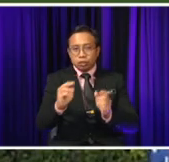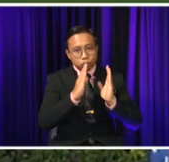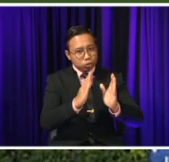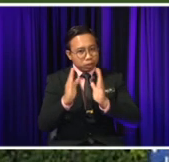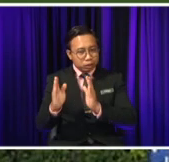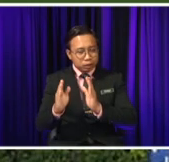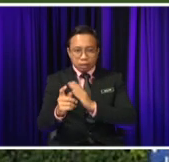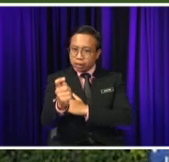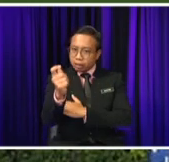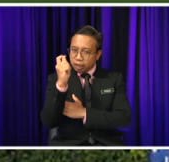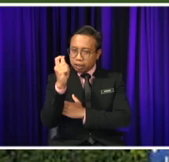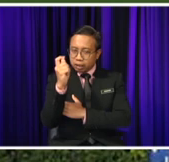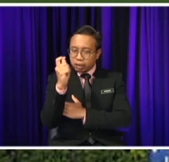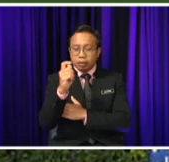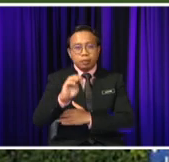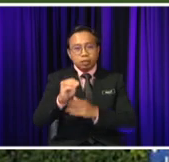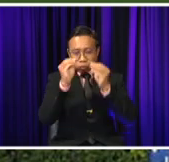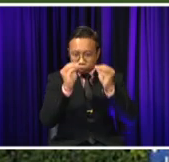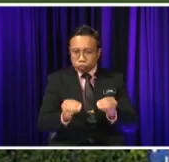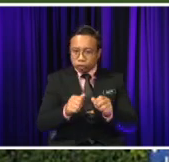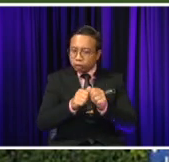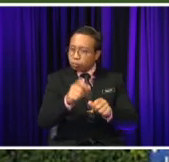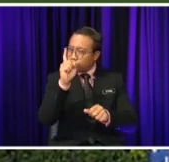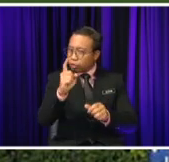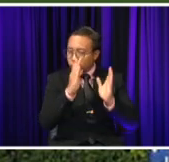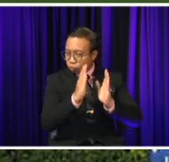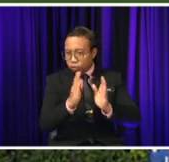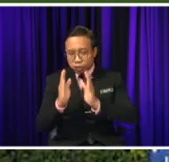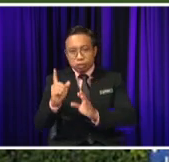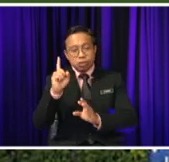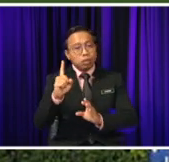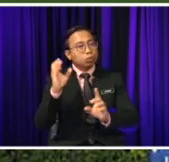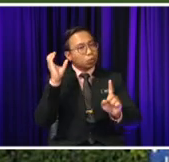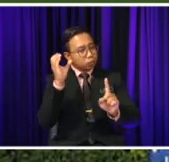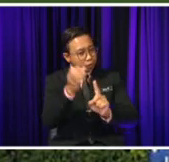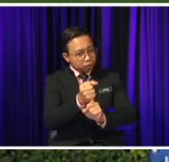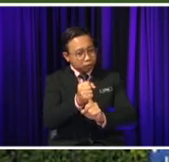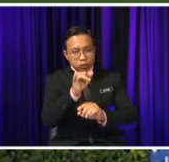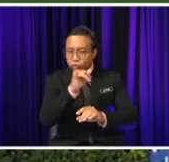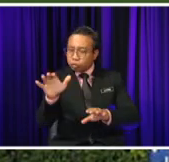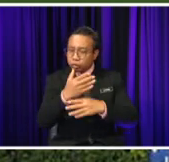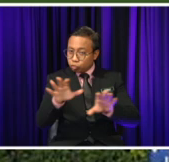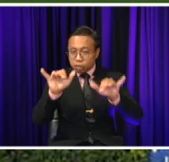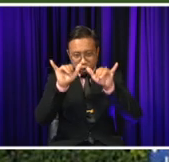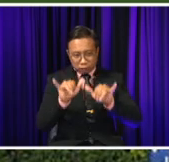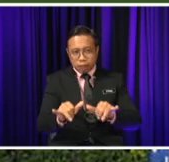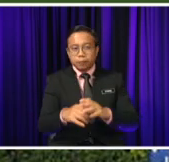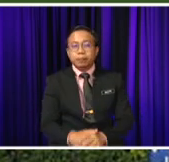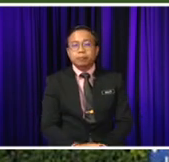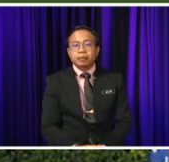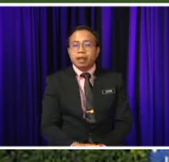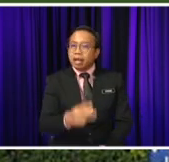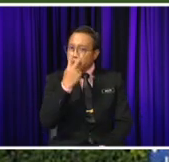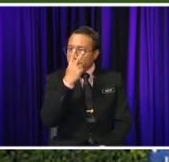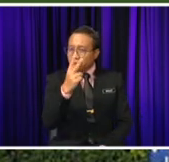tenaga manusia agar mengikat satu perancangan untuk mencapai satu objektif yang ditetapkan dan petakbiran yang sebenarnya kalau kita